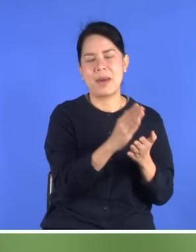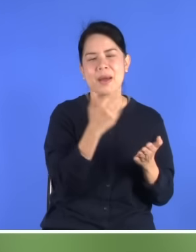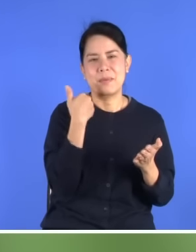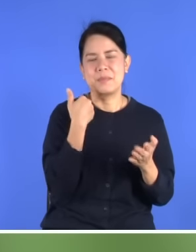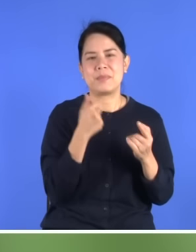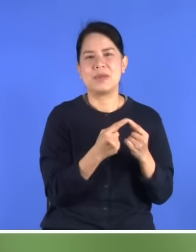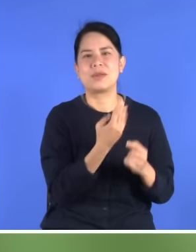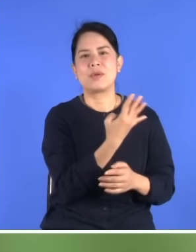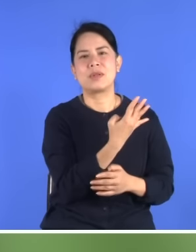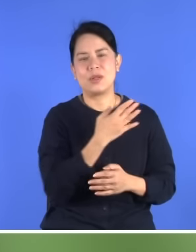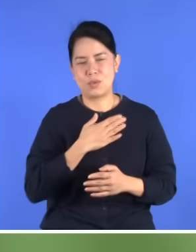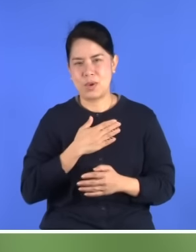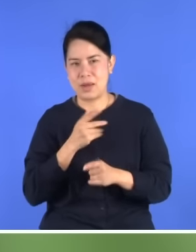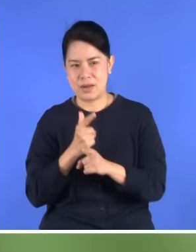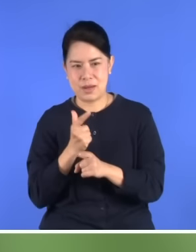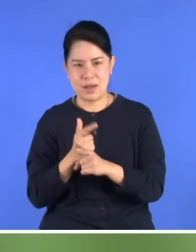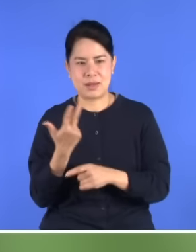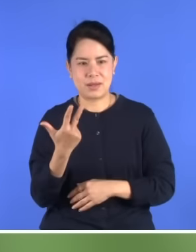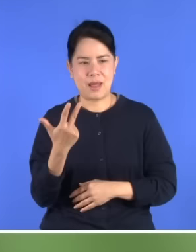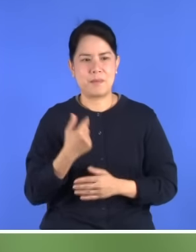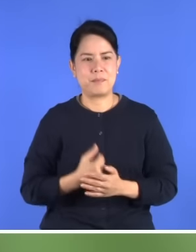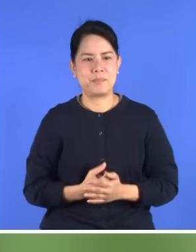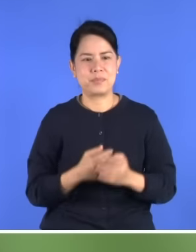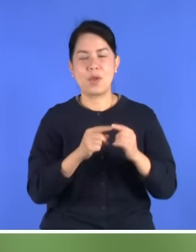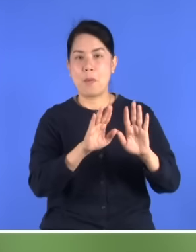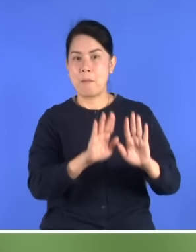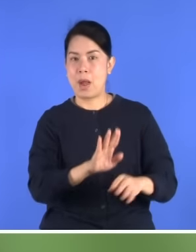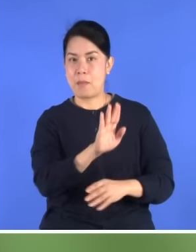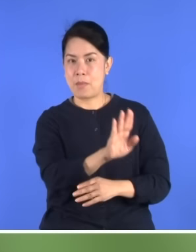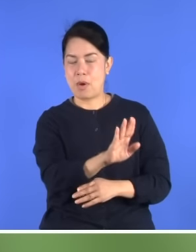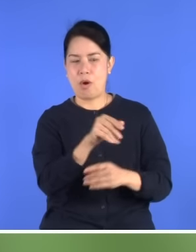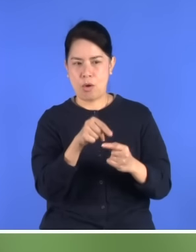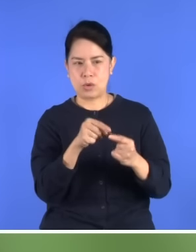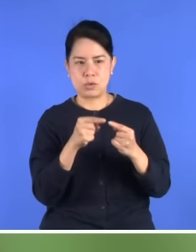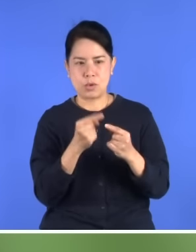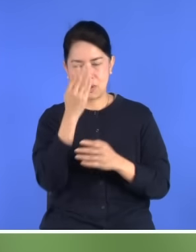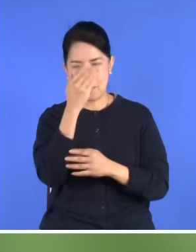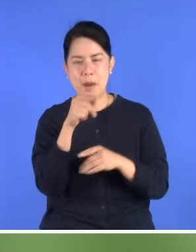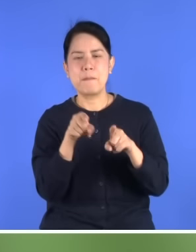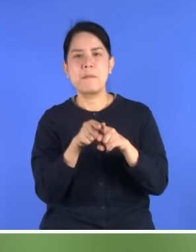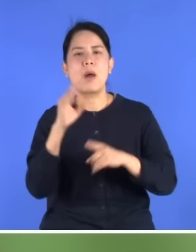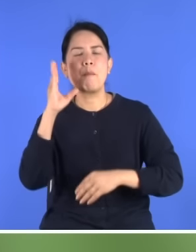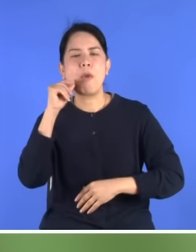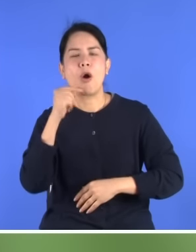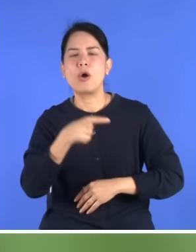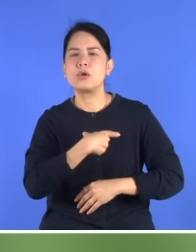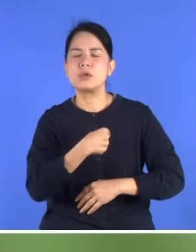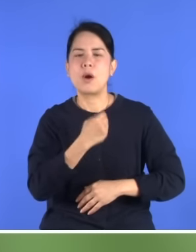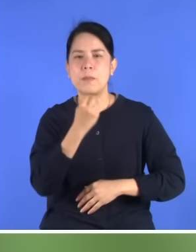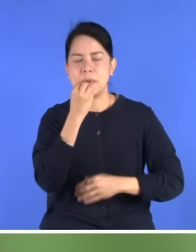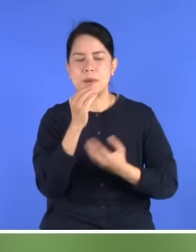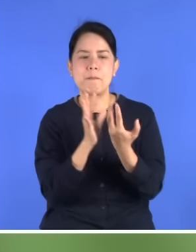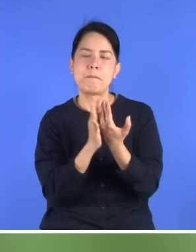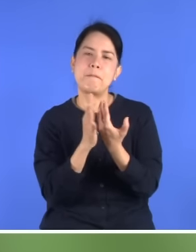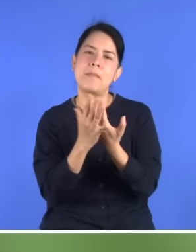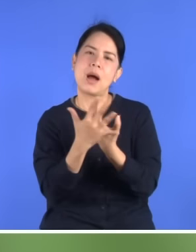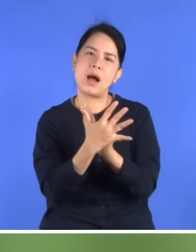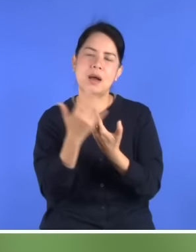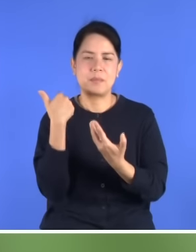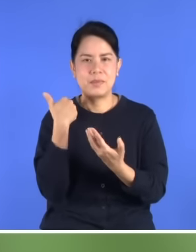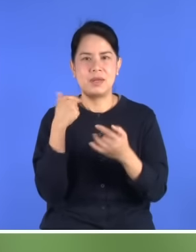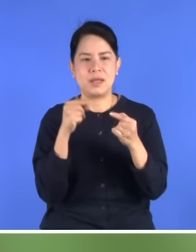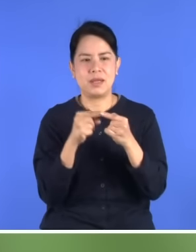ทองและน้องแด่นนิสัยเ่ะเหมือนพ่อเลยคือชอบกินผักผลไม้ส่วนใบกระท่อมเนี่ยแล้วแต่อารมณ์เออบางทีก็กินบ้างไม่กิน